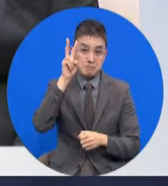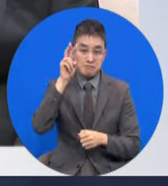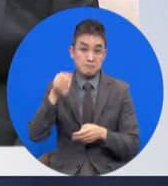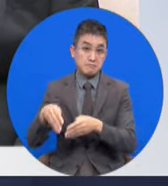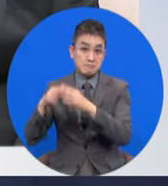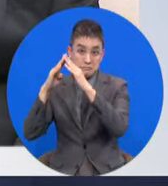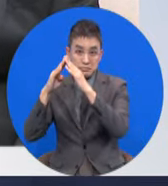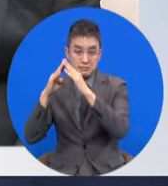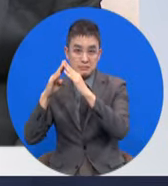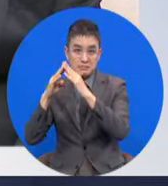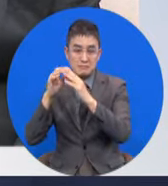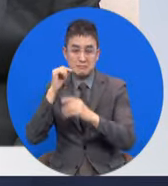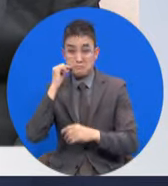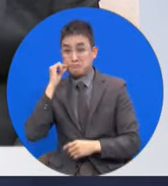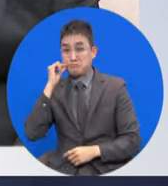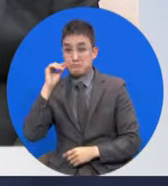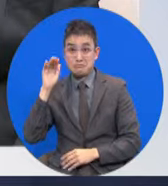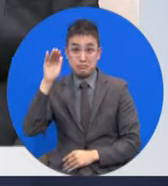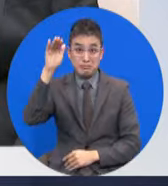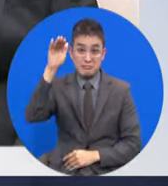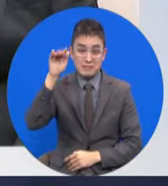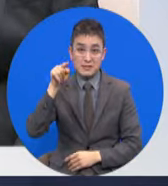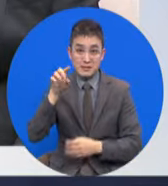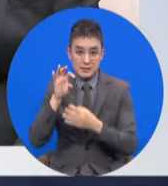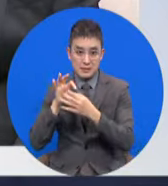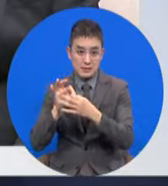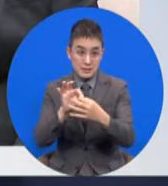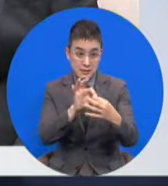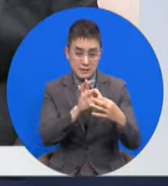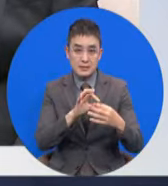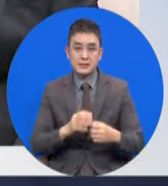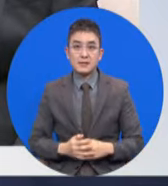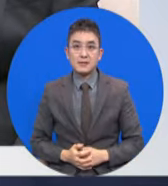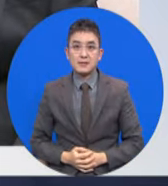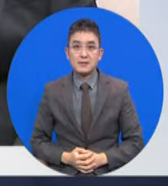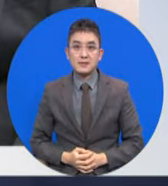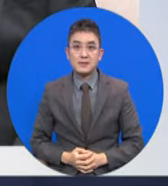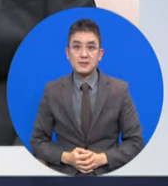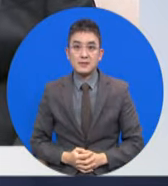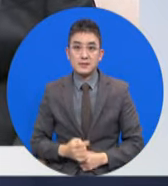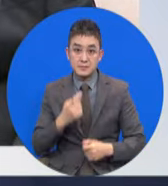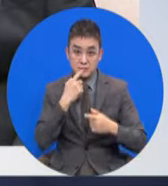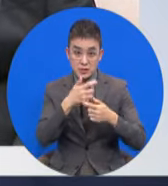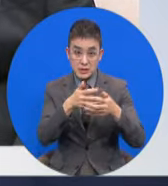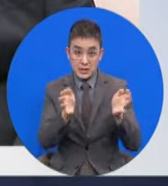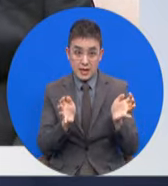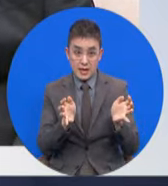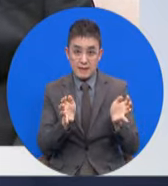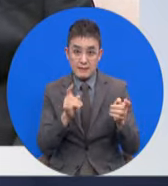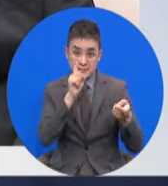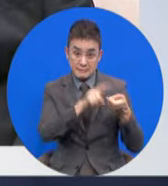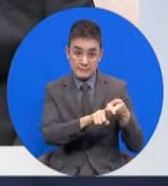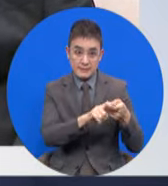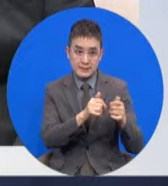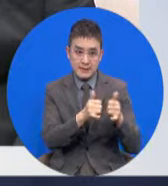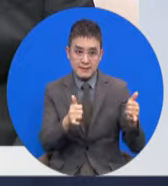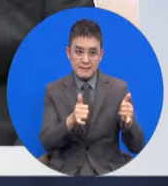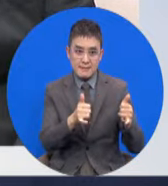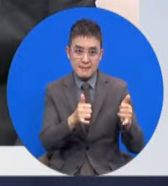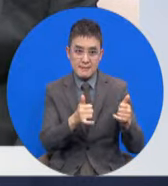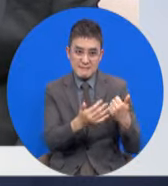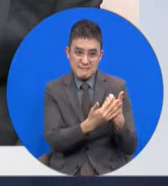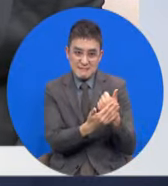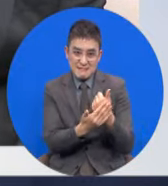어떤 그 기세 이런 것들이 역으로 보면 민주당 지지자들에게 힘을 줘서 거의 따라붙게